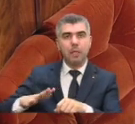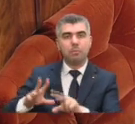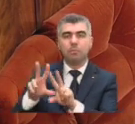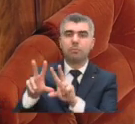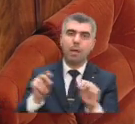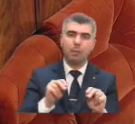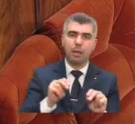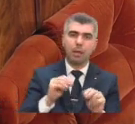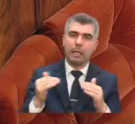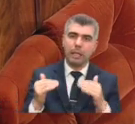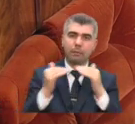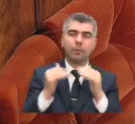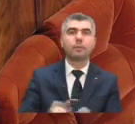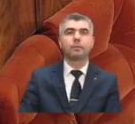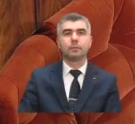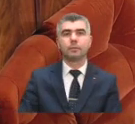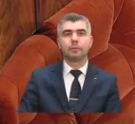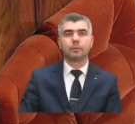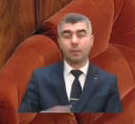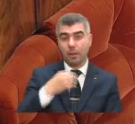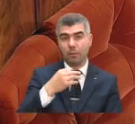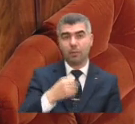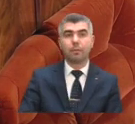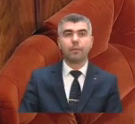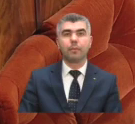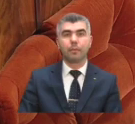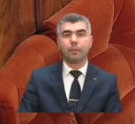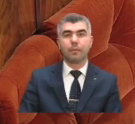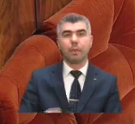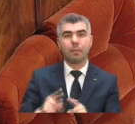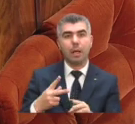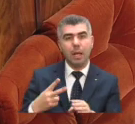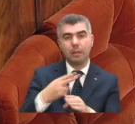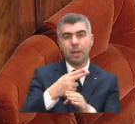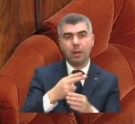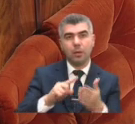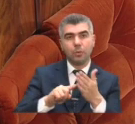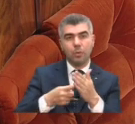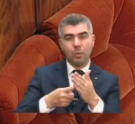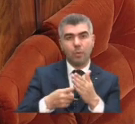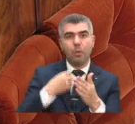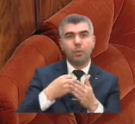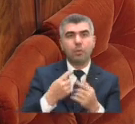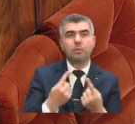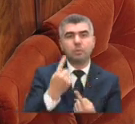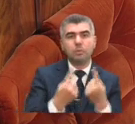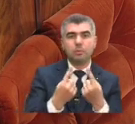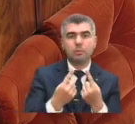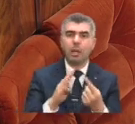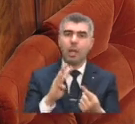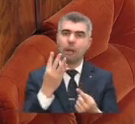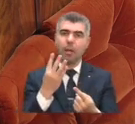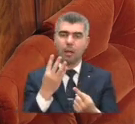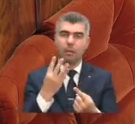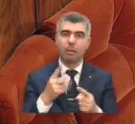قدم المساواه. فاللي بغيت ناكد عليه هو انه الانقطاعات اللي تكلمتي عليها يمكن تصنيفها 4 ديال الانقطاعات.